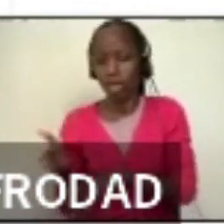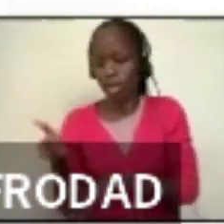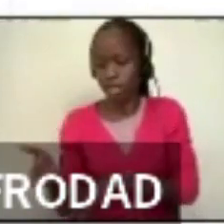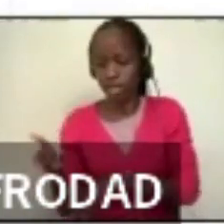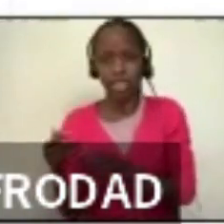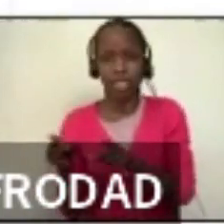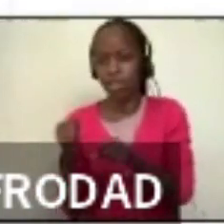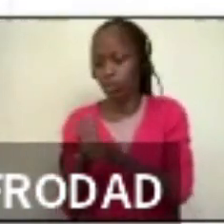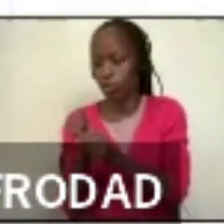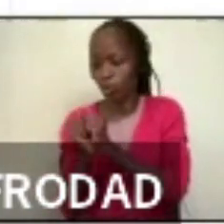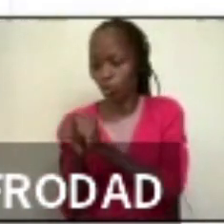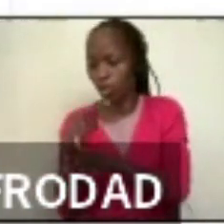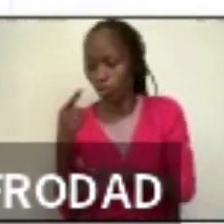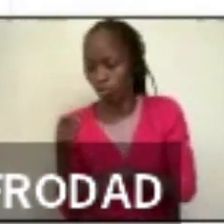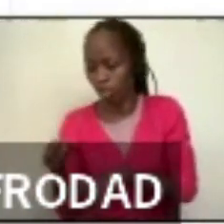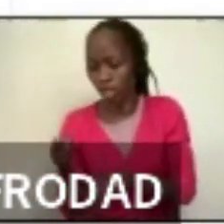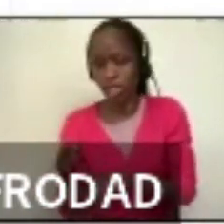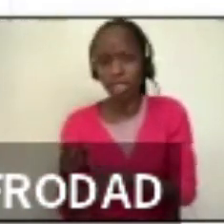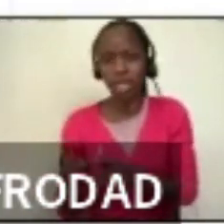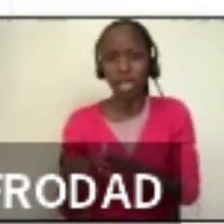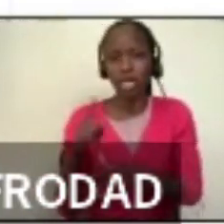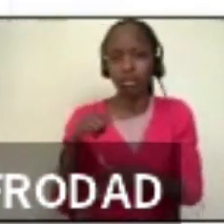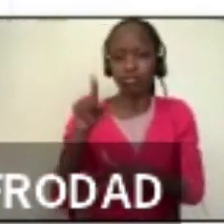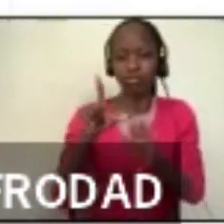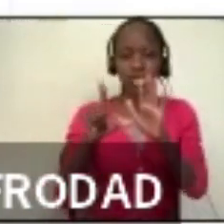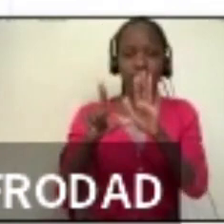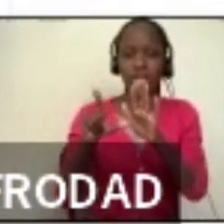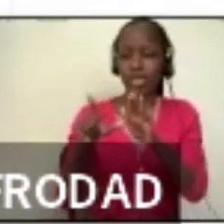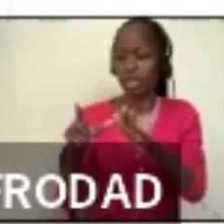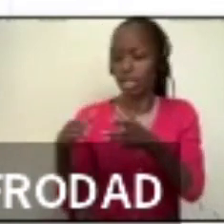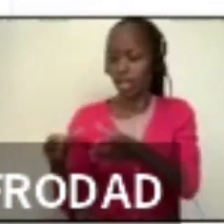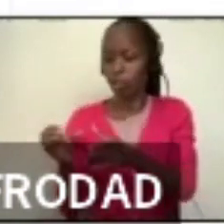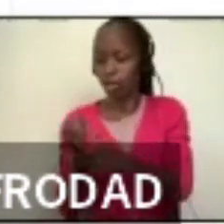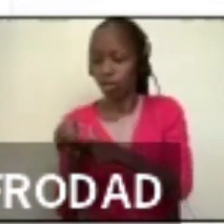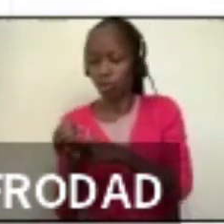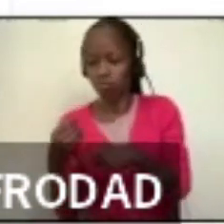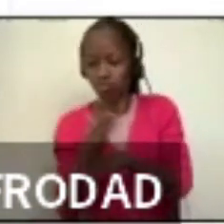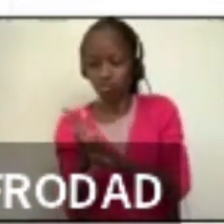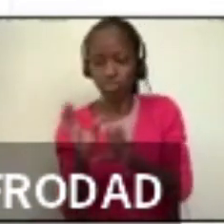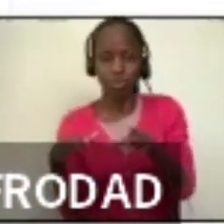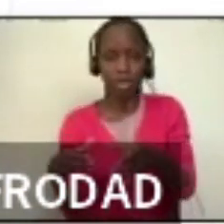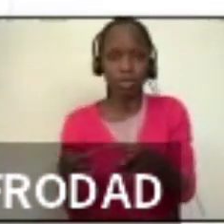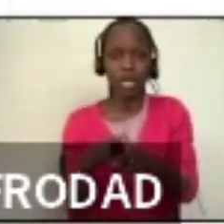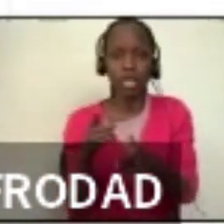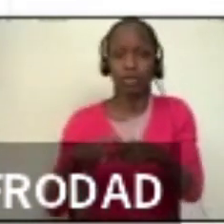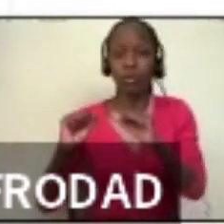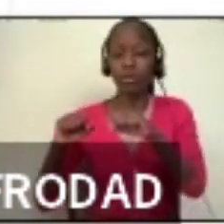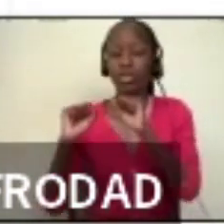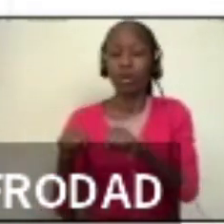pas. Et ça m'a amené jusqu'à son directeur, qui est un franco-libanais,